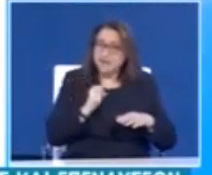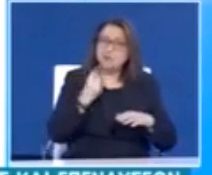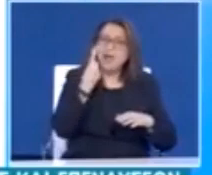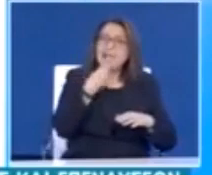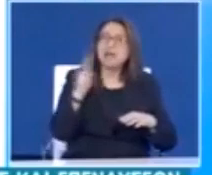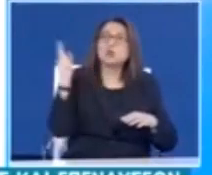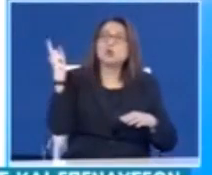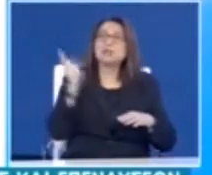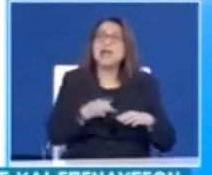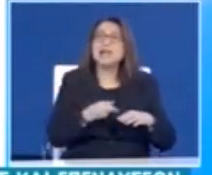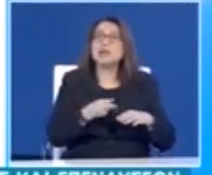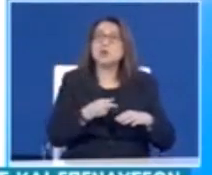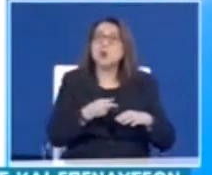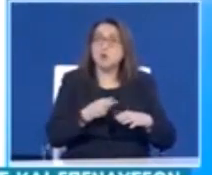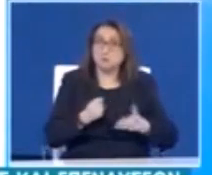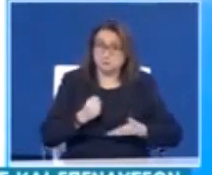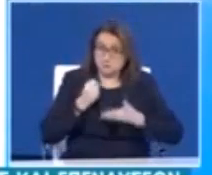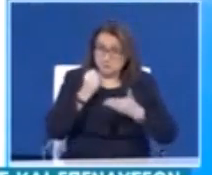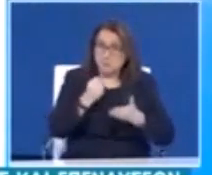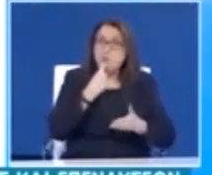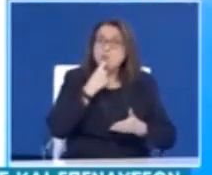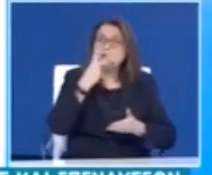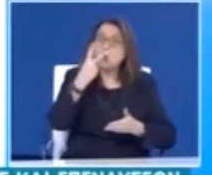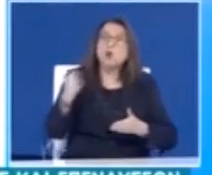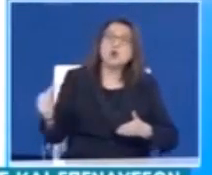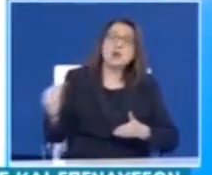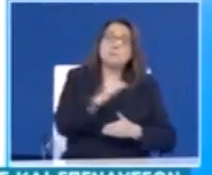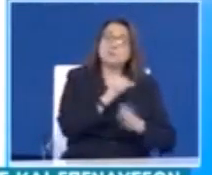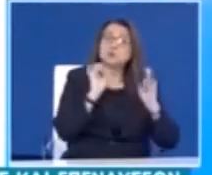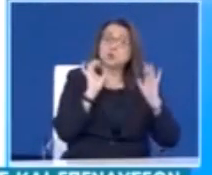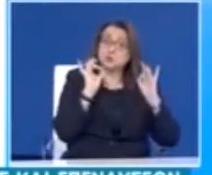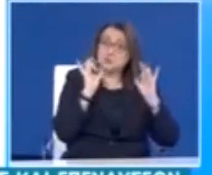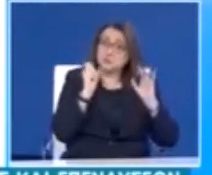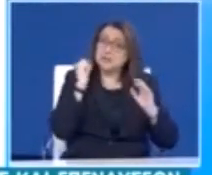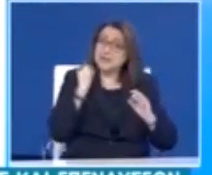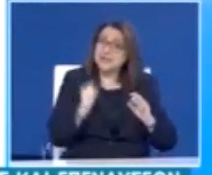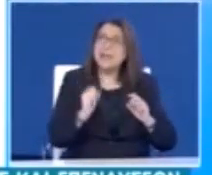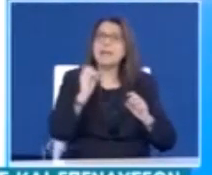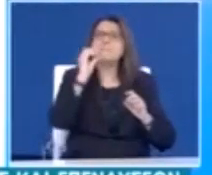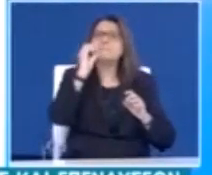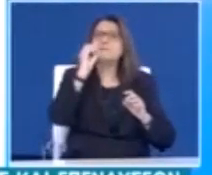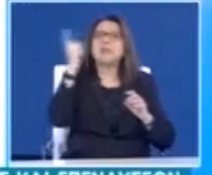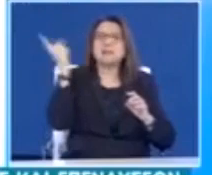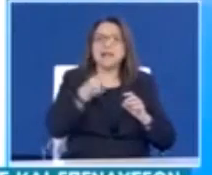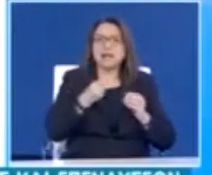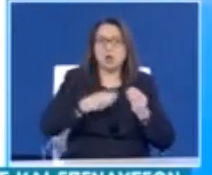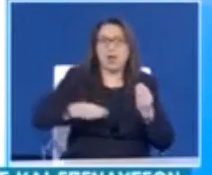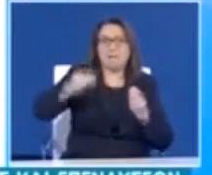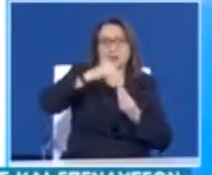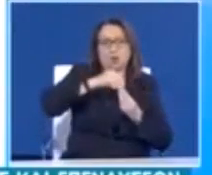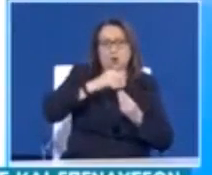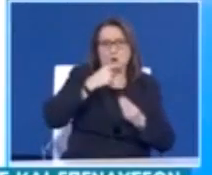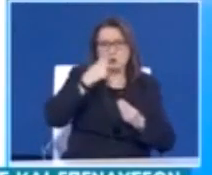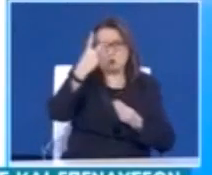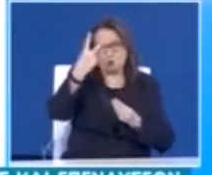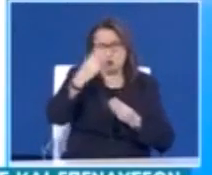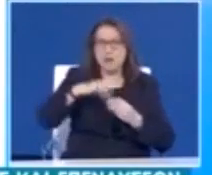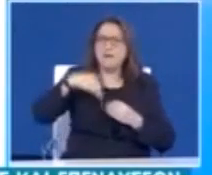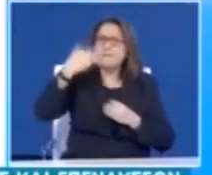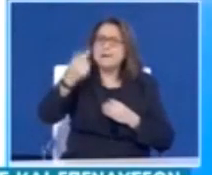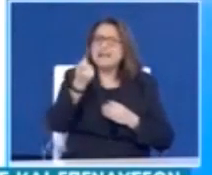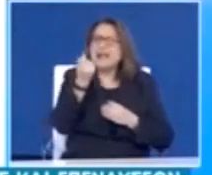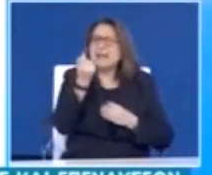μηδενικό επιτόκιο 40% του κεφαλαίου της μετοχής του ΤΕΠΗΧ 2 για την υπόλοιπη διάρκεια, όπου από τις 12 το μεσημέρι μέχρι τώρα περισσότερες